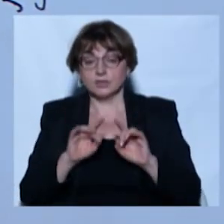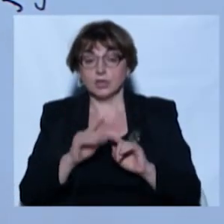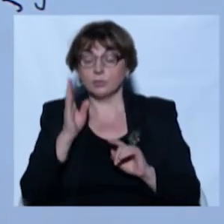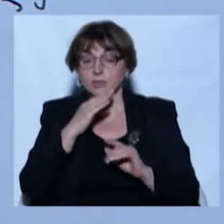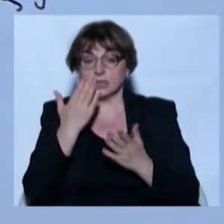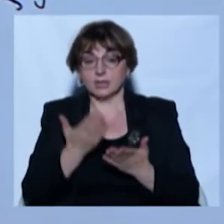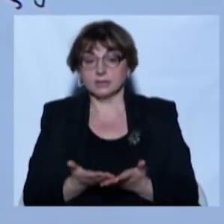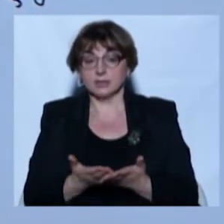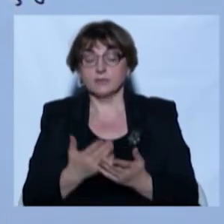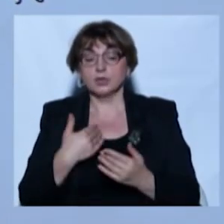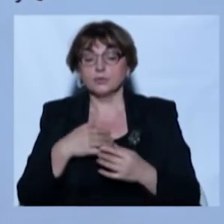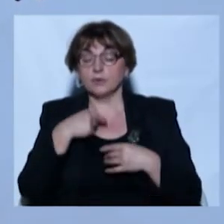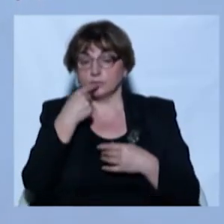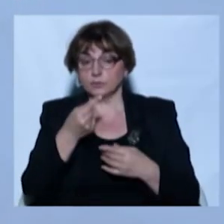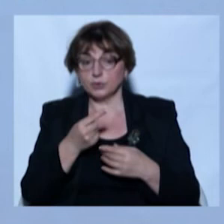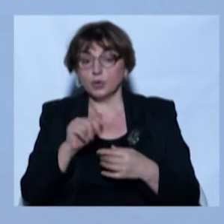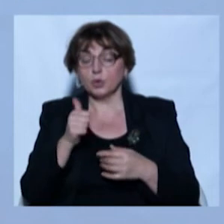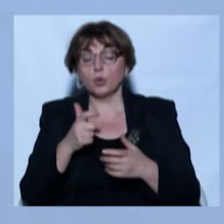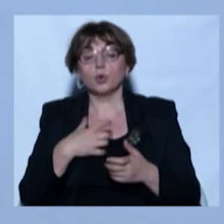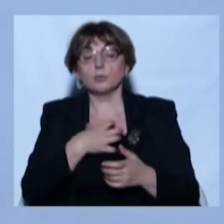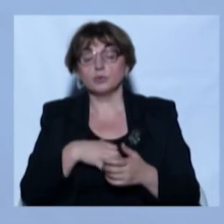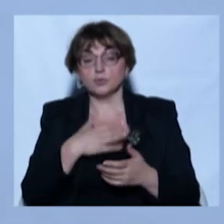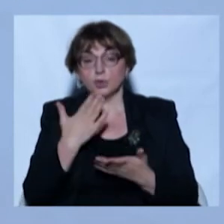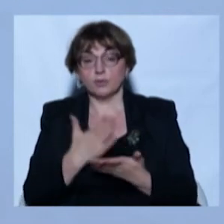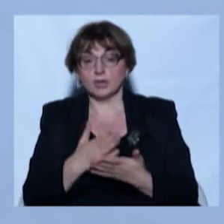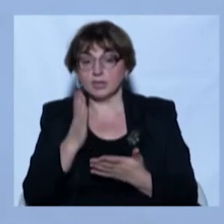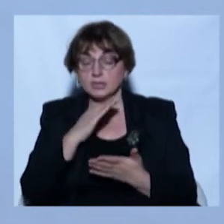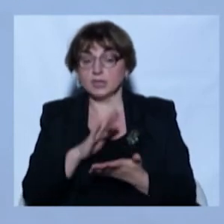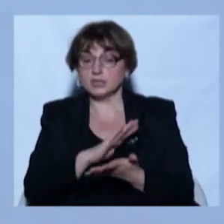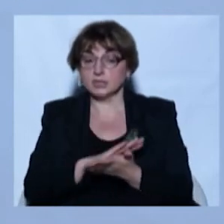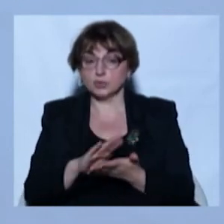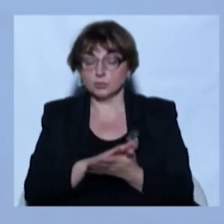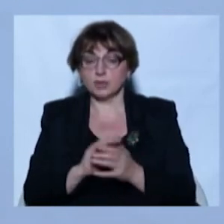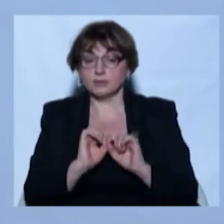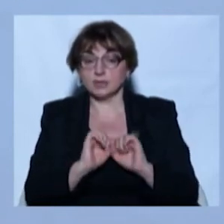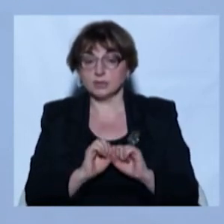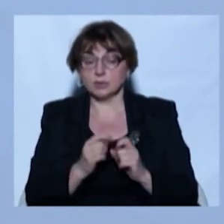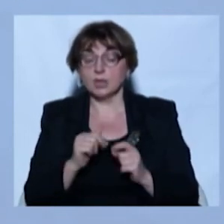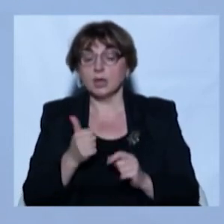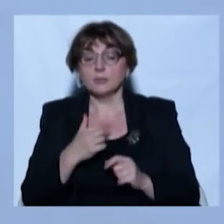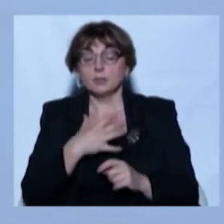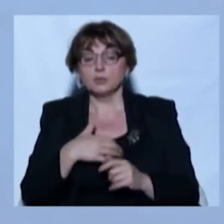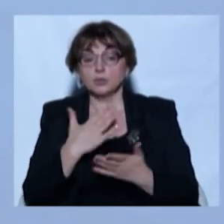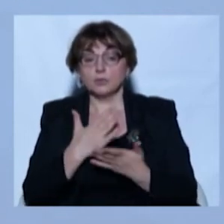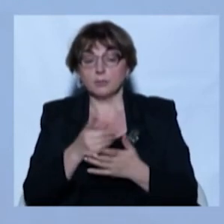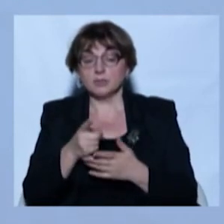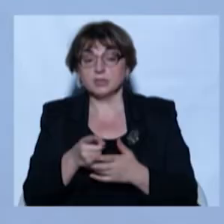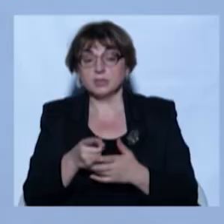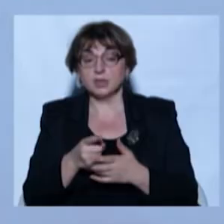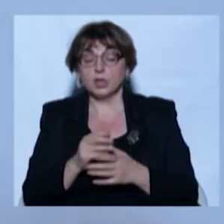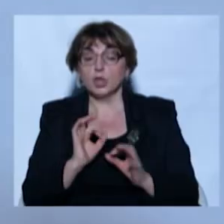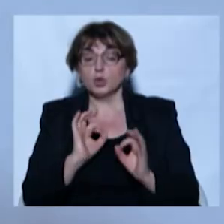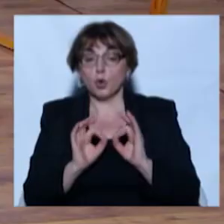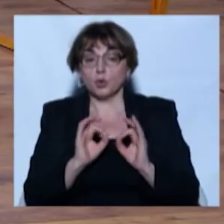წყალზე. ჩვენ ვთქვით, რომ რამდენად მნიშვნელოვანია წყლის სისუფთავის დაცვა, რამდენად მნიშვნელოვანია მისი